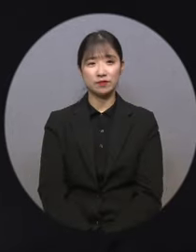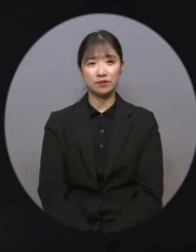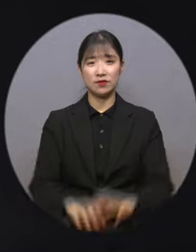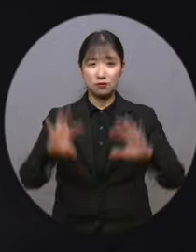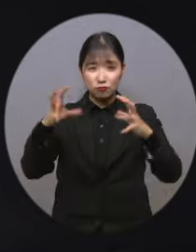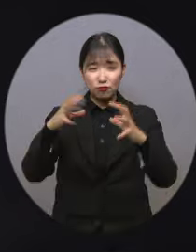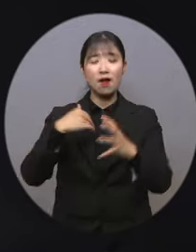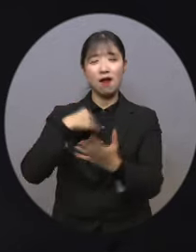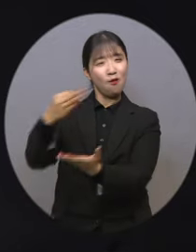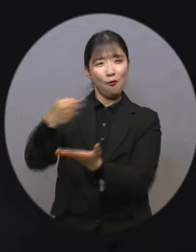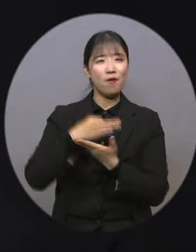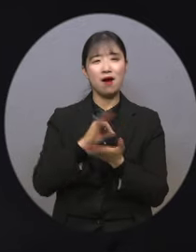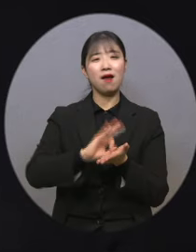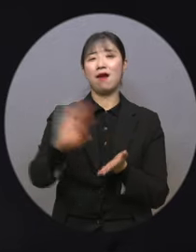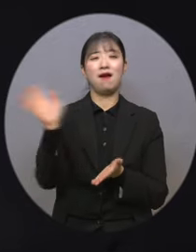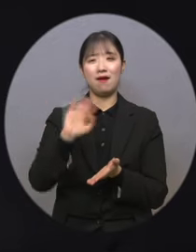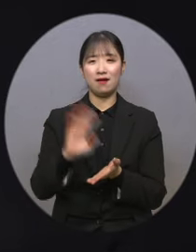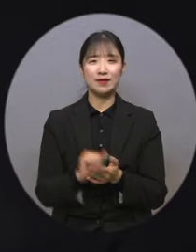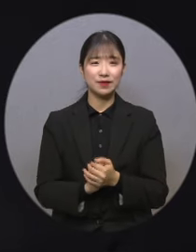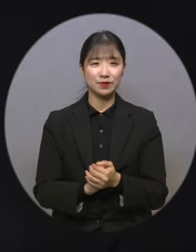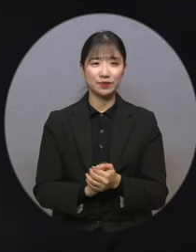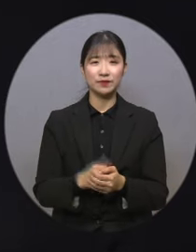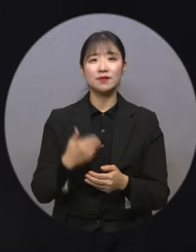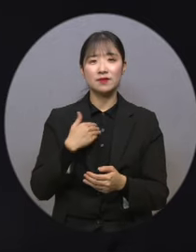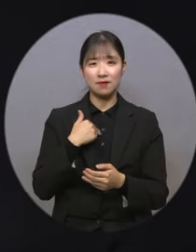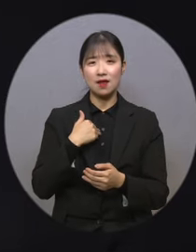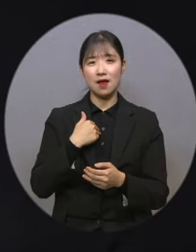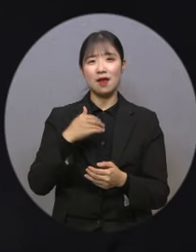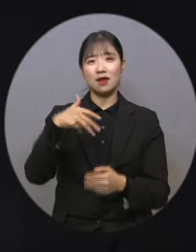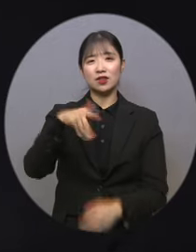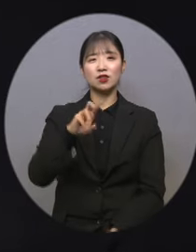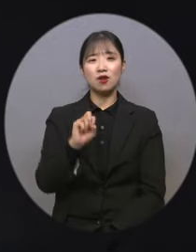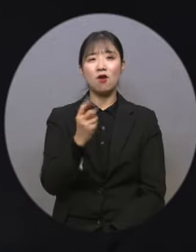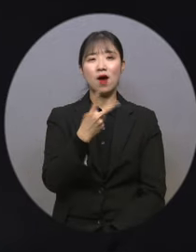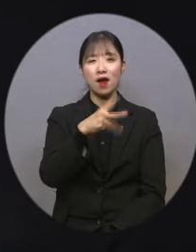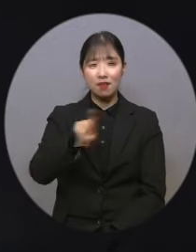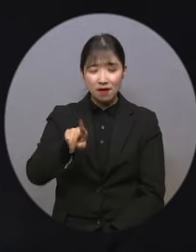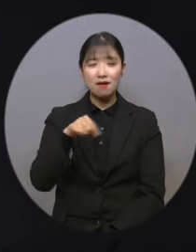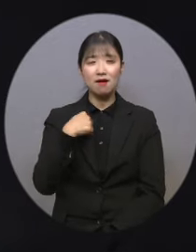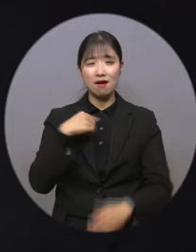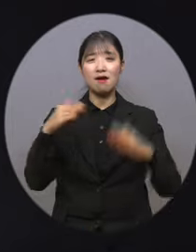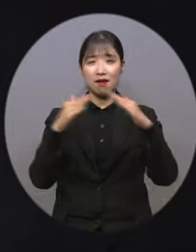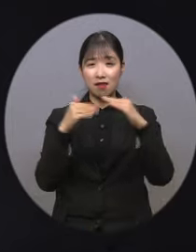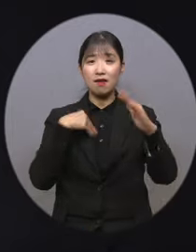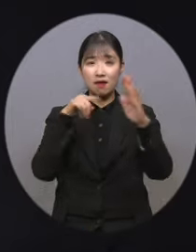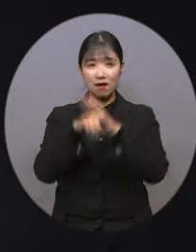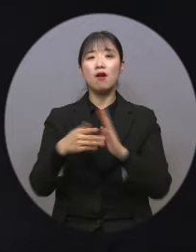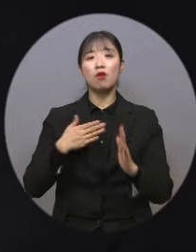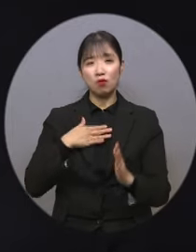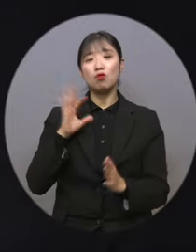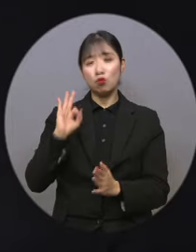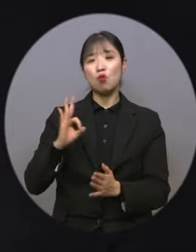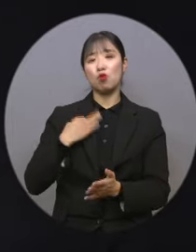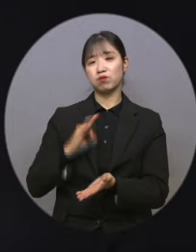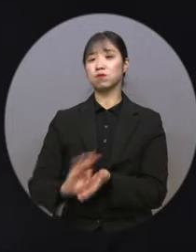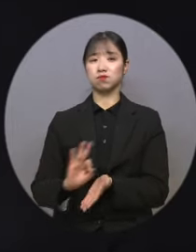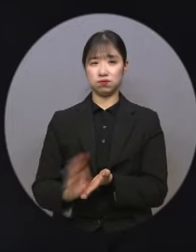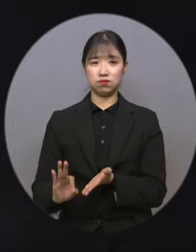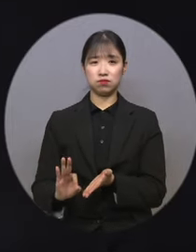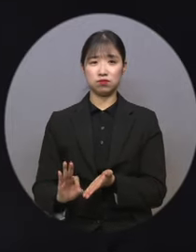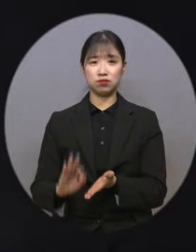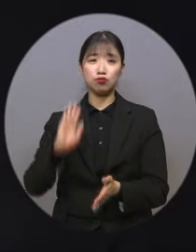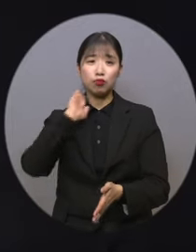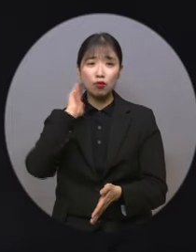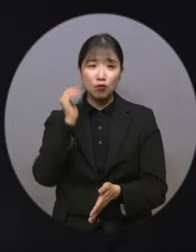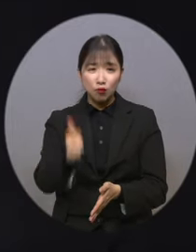방법이 않습니다 또 청와대 앉아서 밥 먹고 잠자는 거 내가 내비 내 돈으로 계산하는 거죠 절대